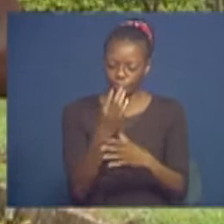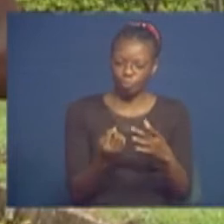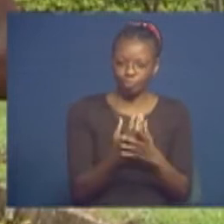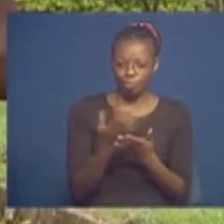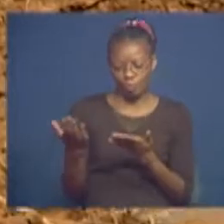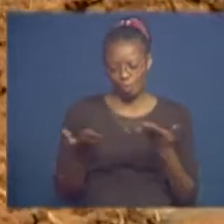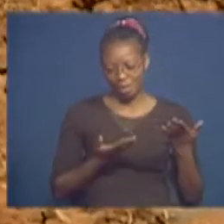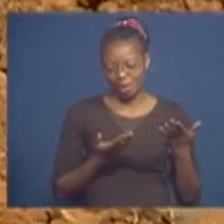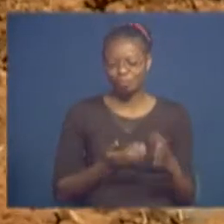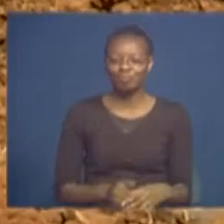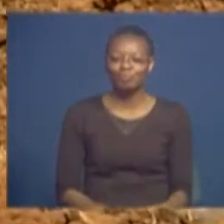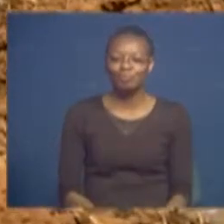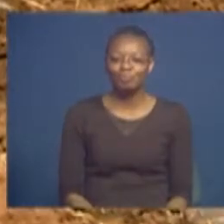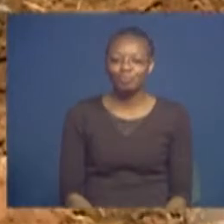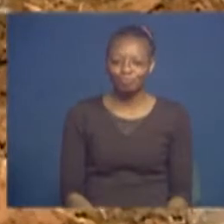Karibu shambani.